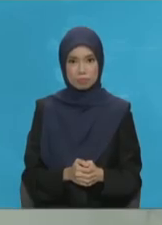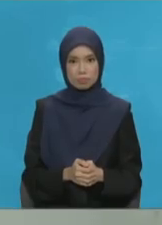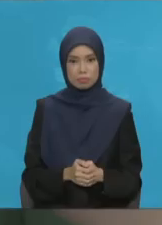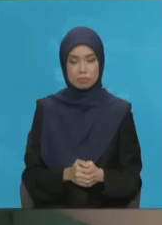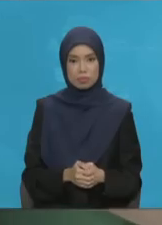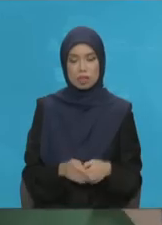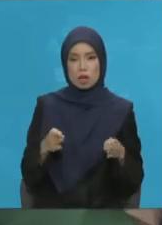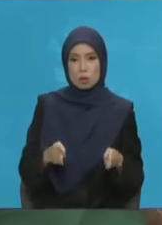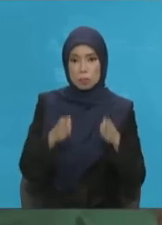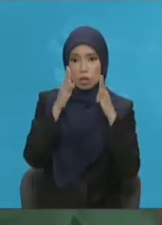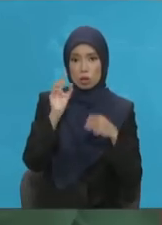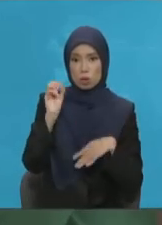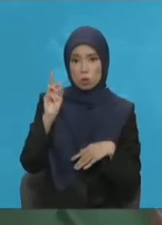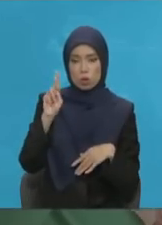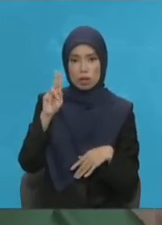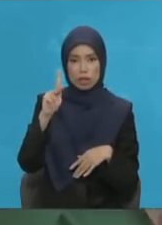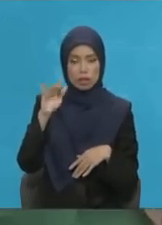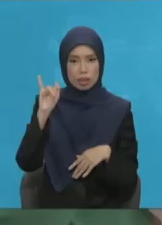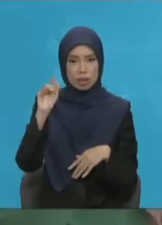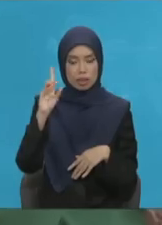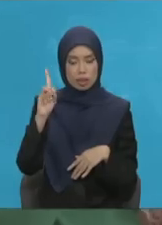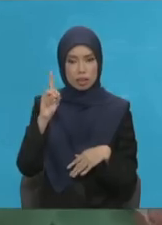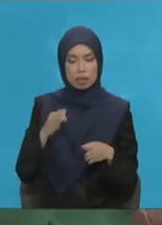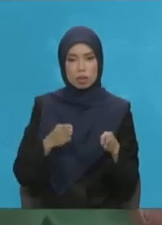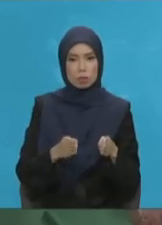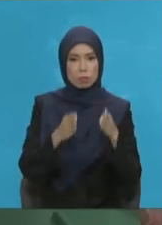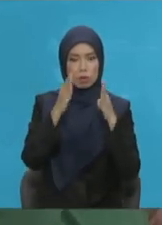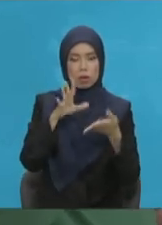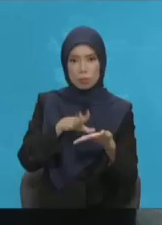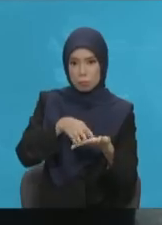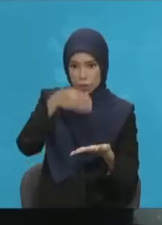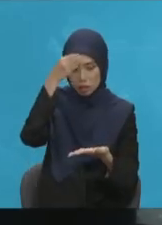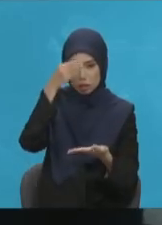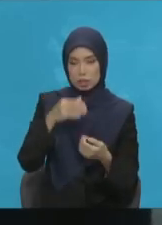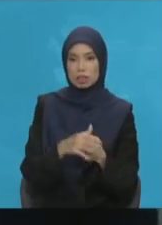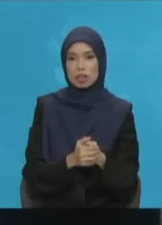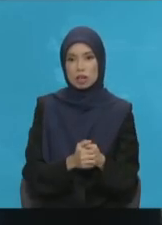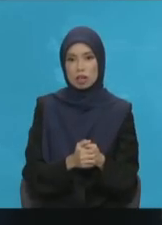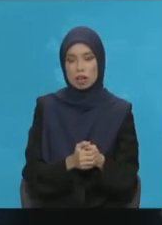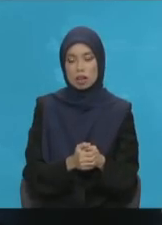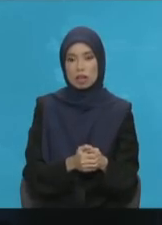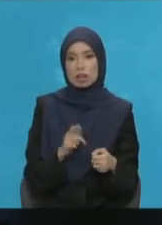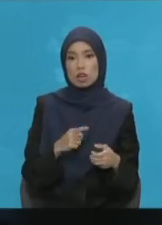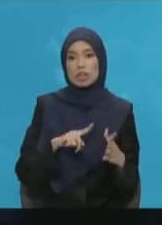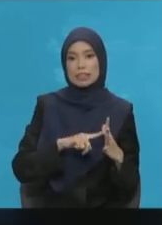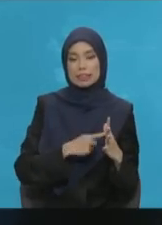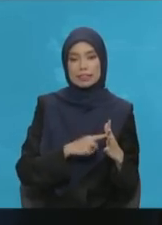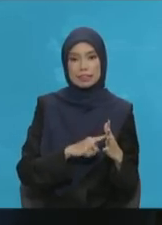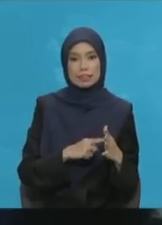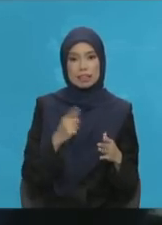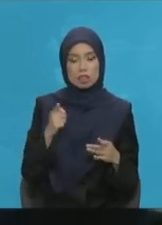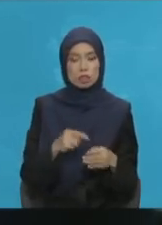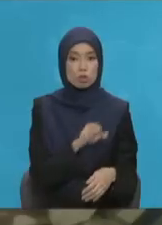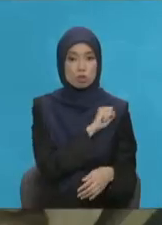bangunan oke yang berperan sebagai salah sebuah pusat pembelajaran antara yang mula-mula dilatih oleh